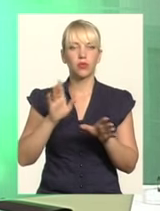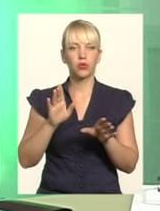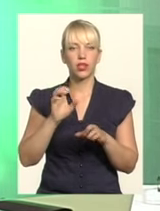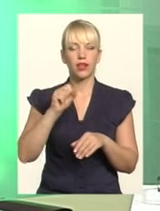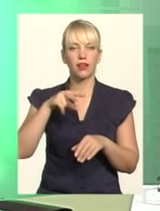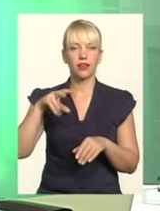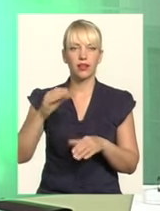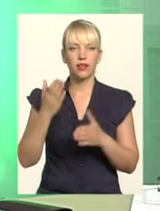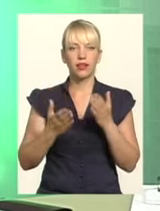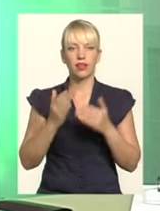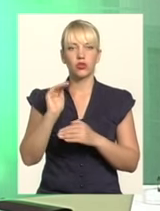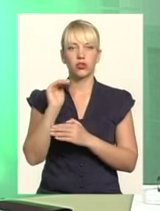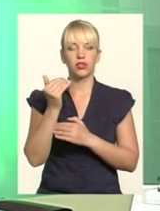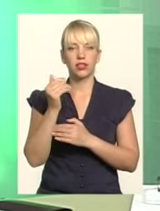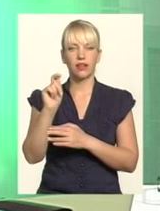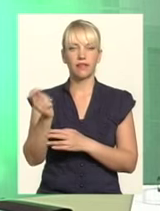Але якщо